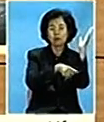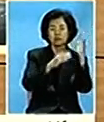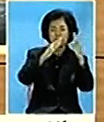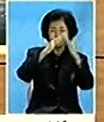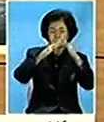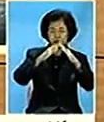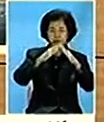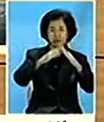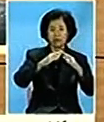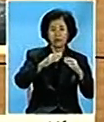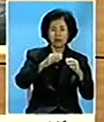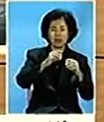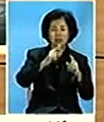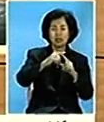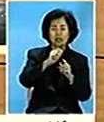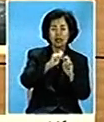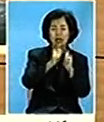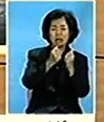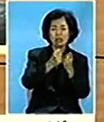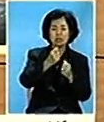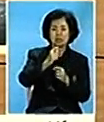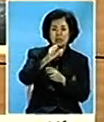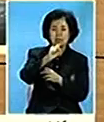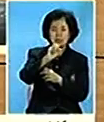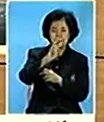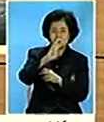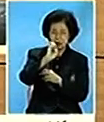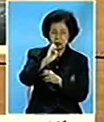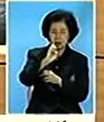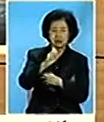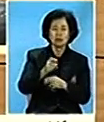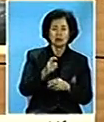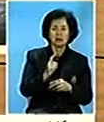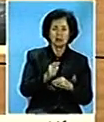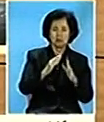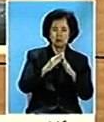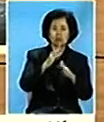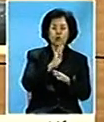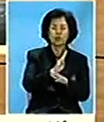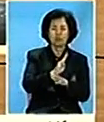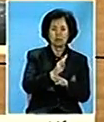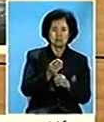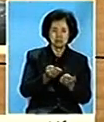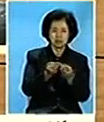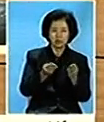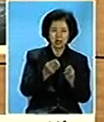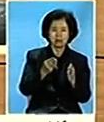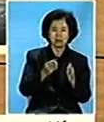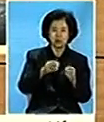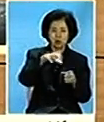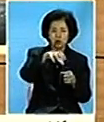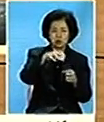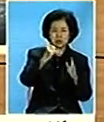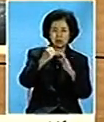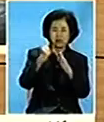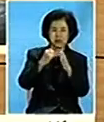ที่อำเภอสวีนะครับเป็นตลาดกลางบรรดาศักดิ์ผลไม้ไทยชื่อสวยงามมากครับบริหารโดยจังหวัดชุมพรโ